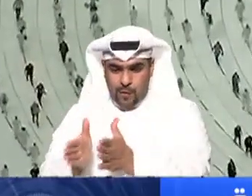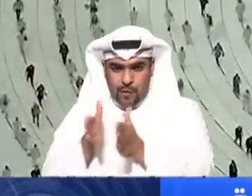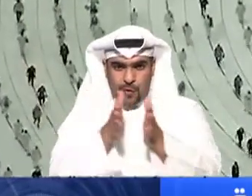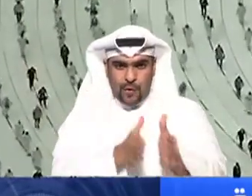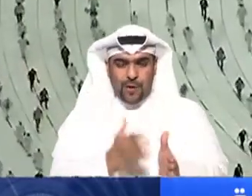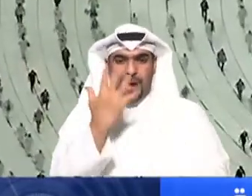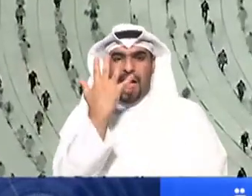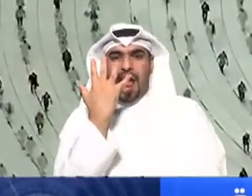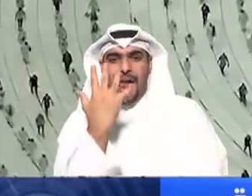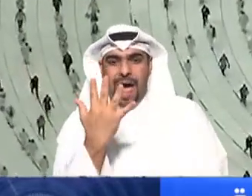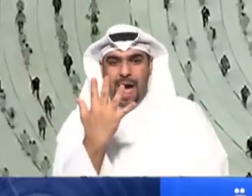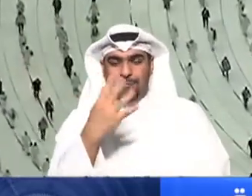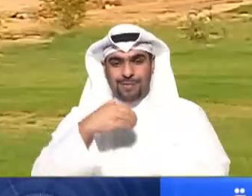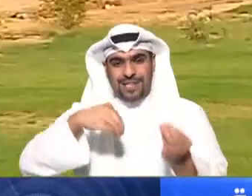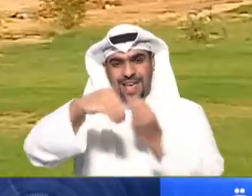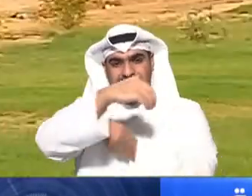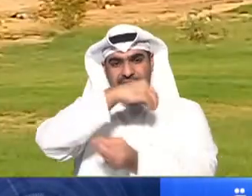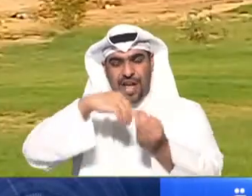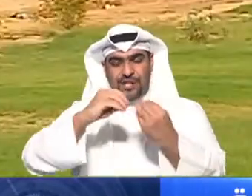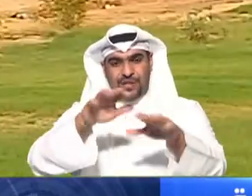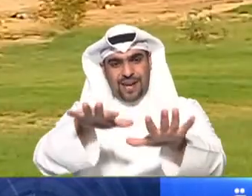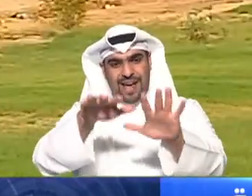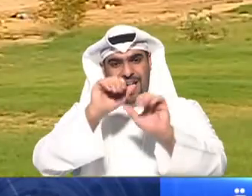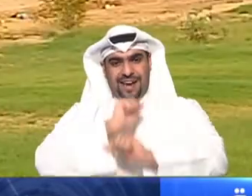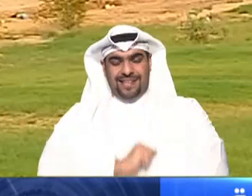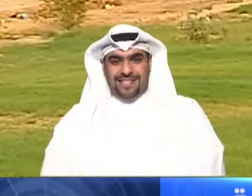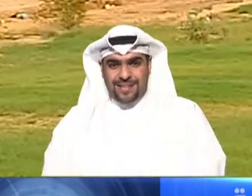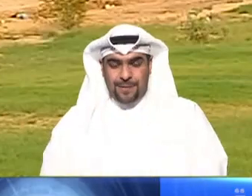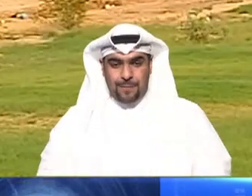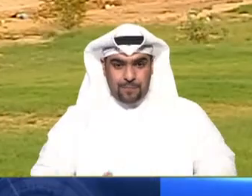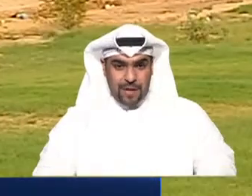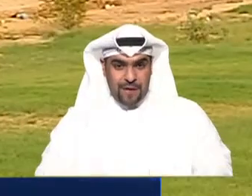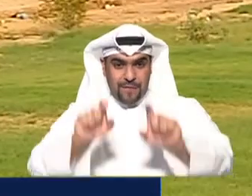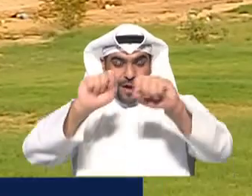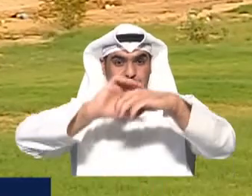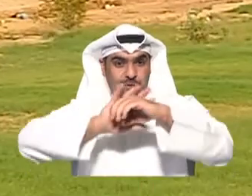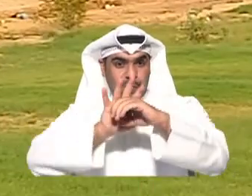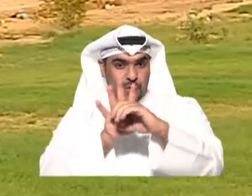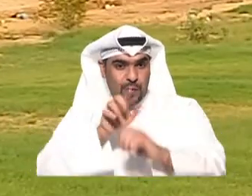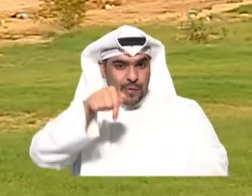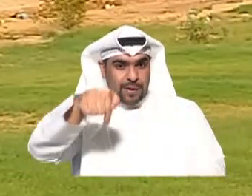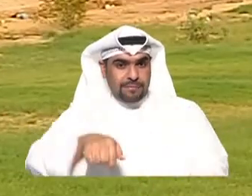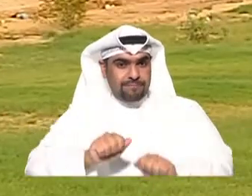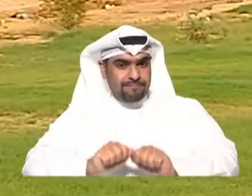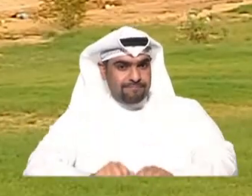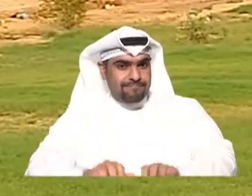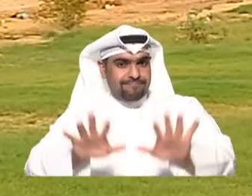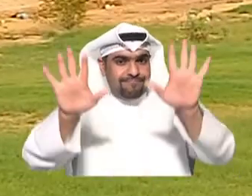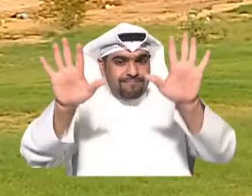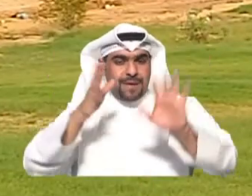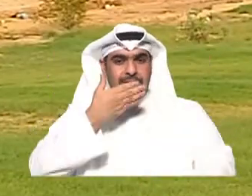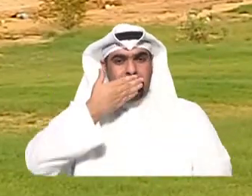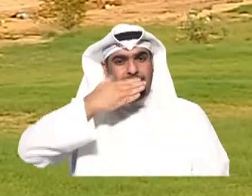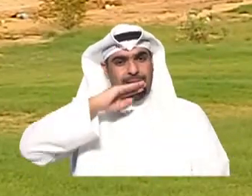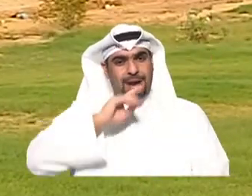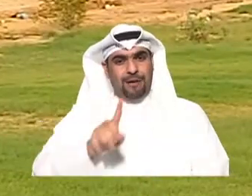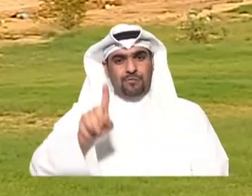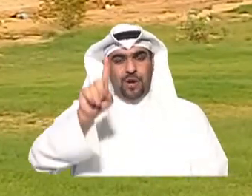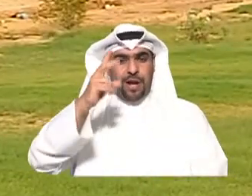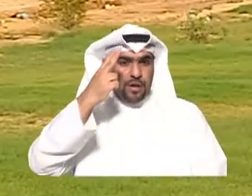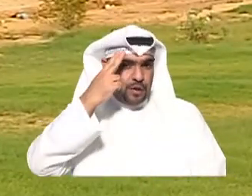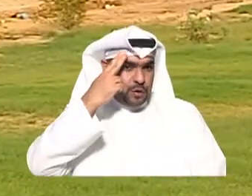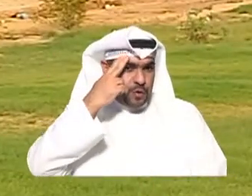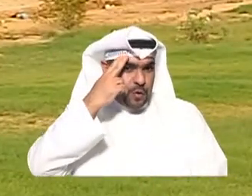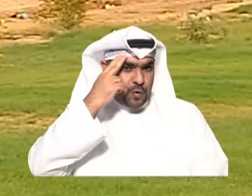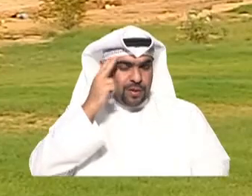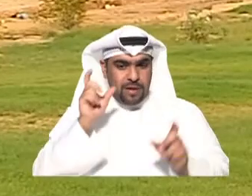أركان الإسلام. بالرغم من تفشي جائحة كورونا حول العالم إلا أن المملكة حرصت على عدم إلغاء مناسك